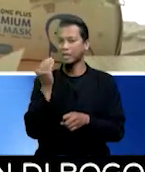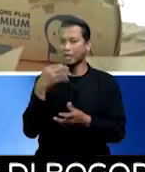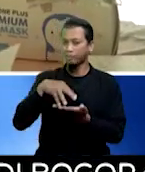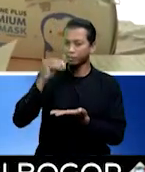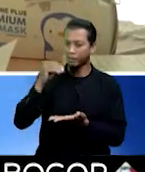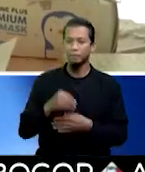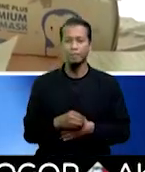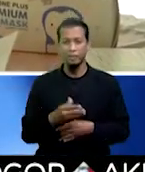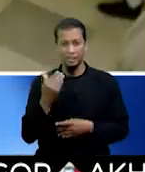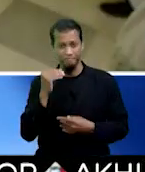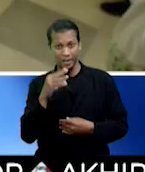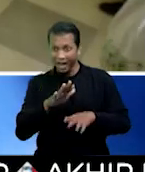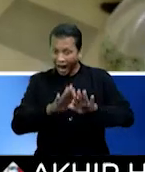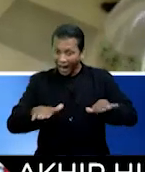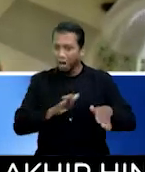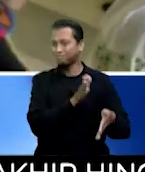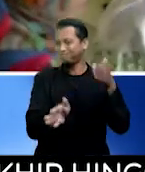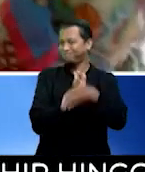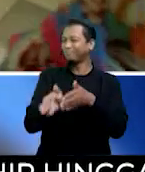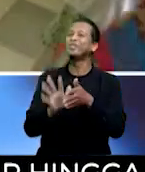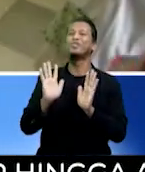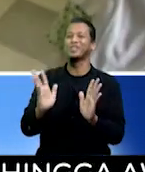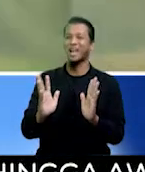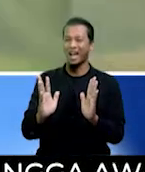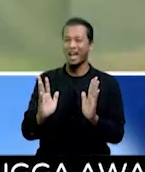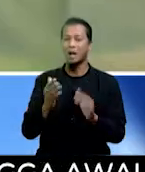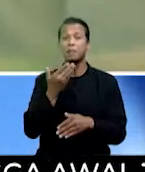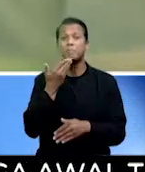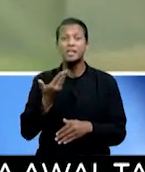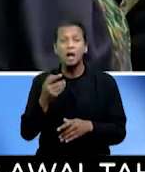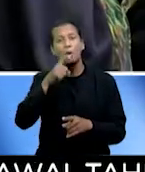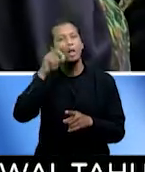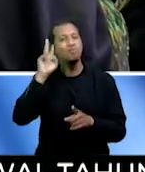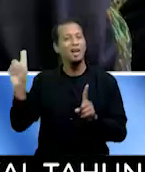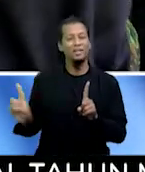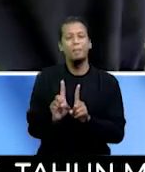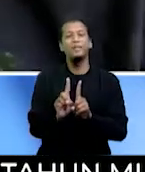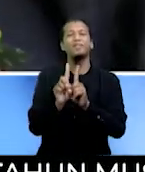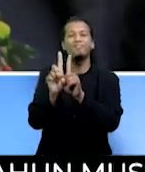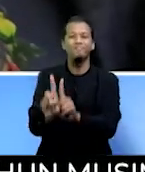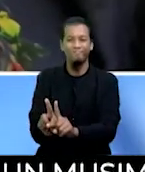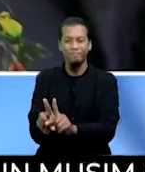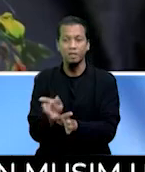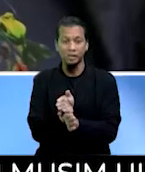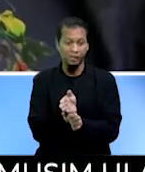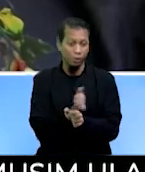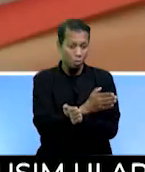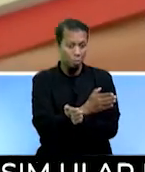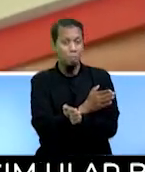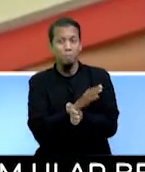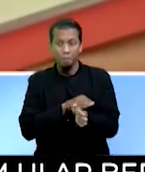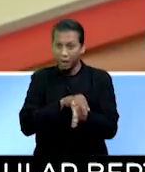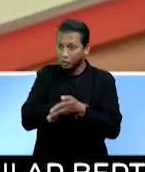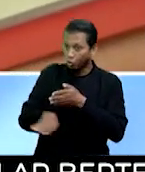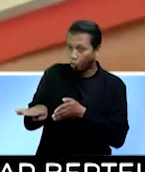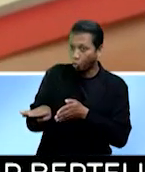sudah datang, sebagian diantar oleh orang tuanya, kemudian juga sebelum memasuki kawasan sekolah, ini diwajibkan untuk melalui